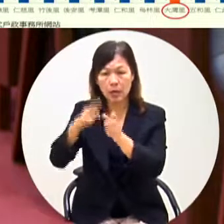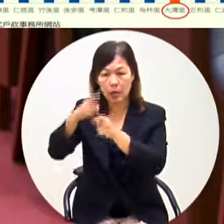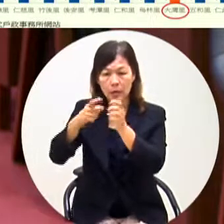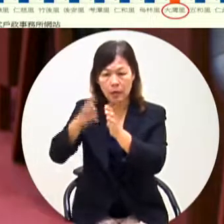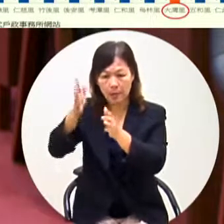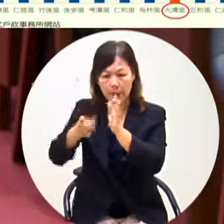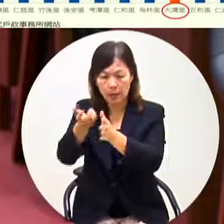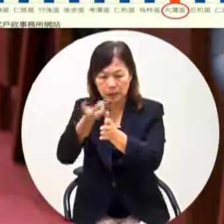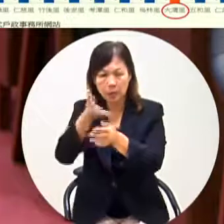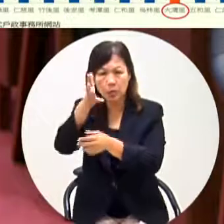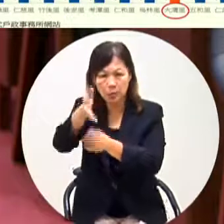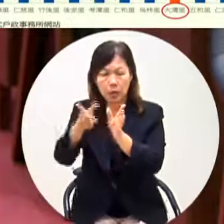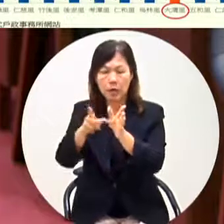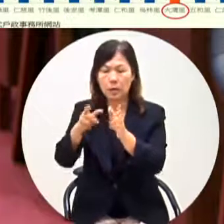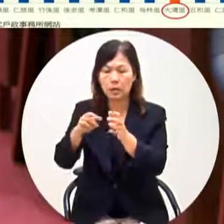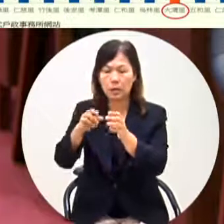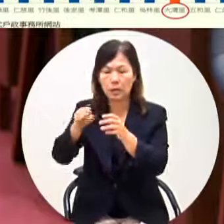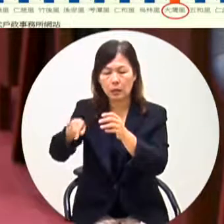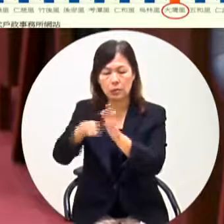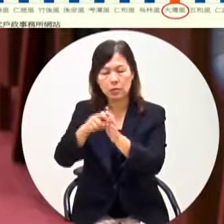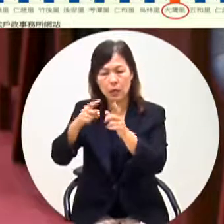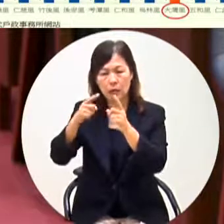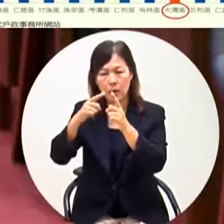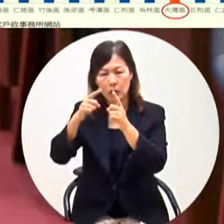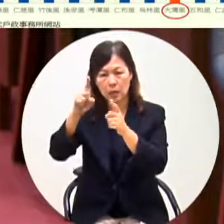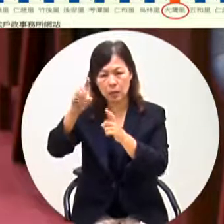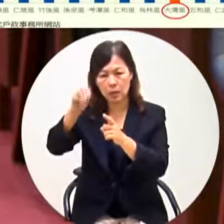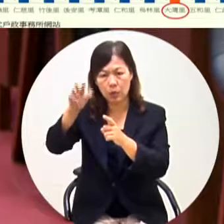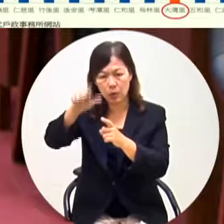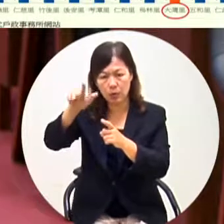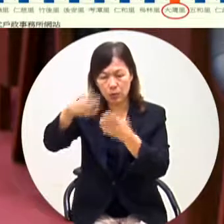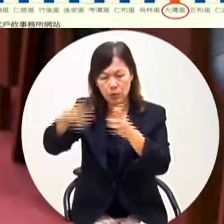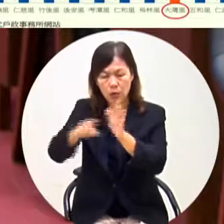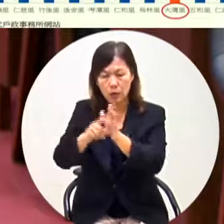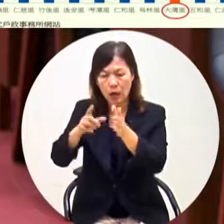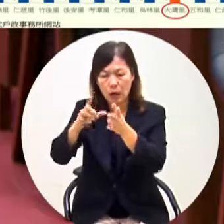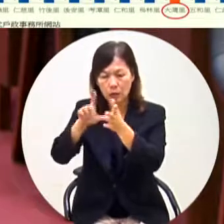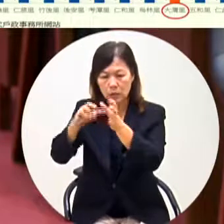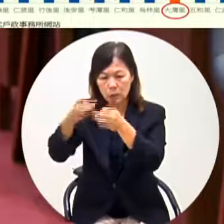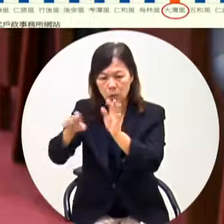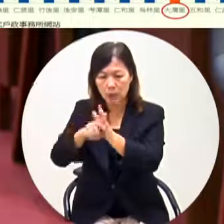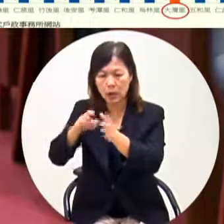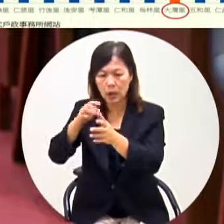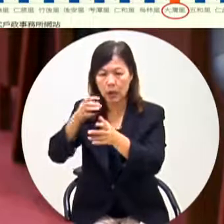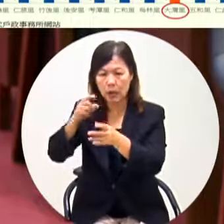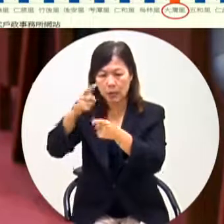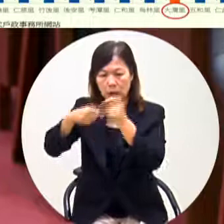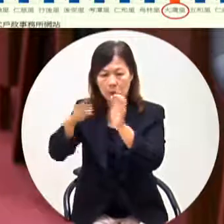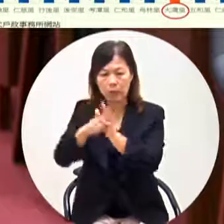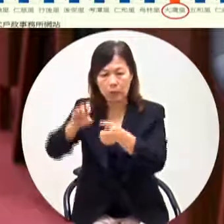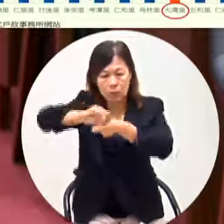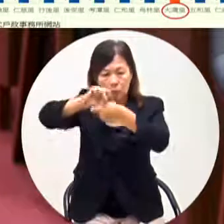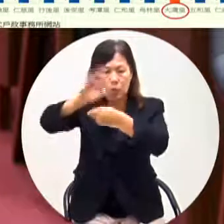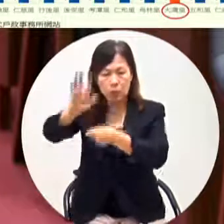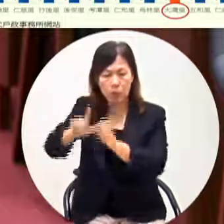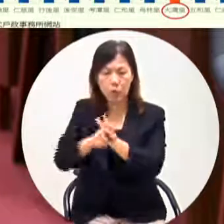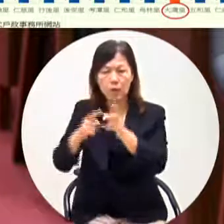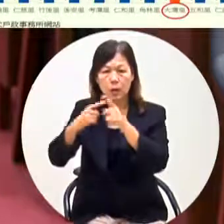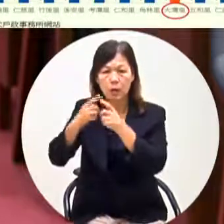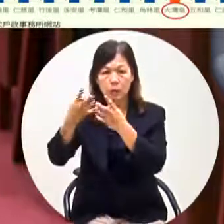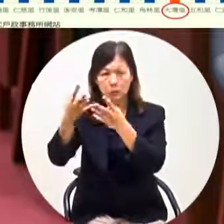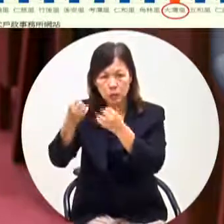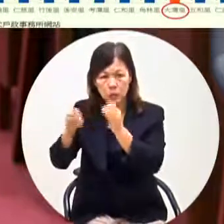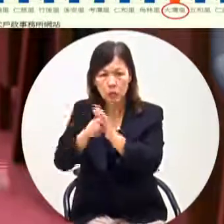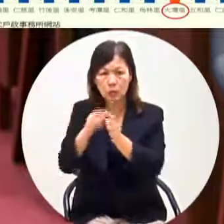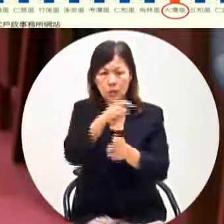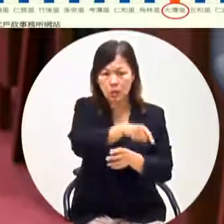16000多人，短短的才一年多的时间又增加人口数了，他的人口数是我们大湾里的4倍之多，